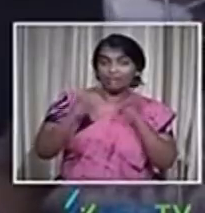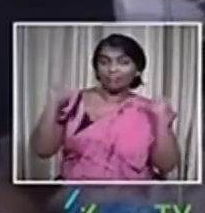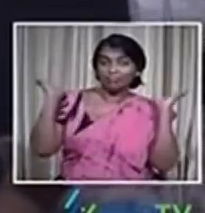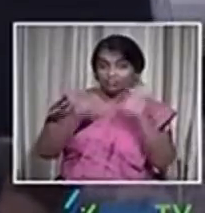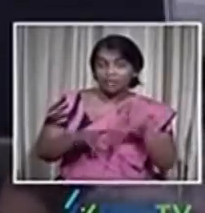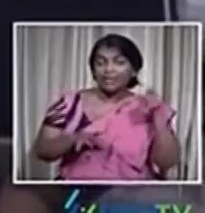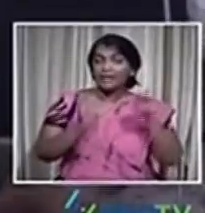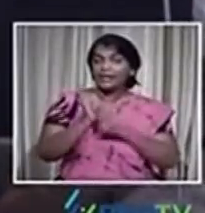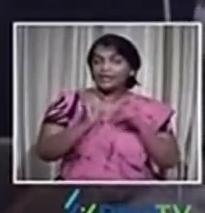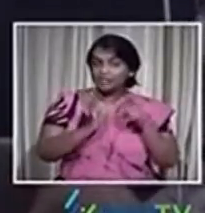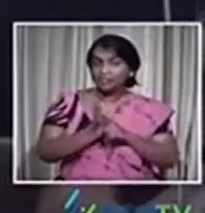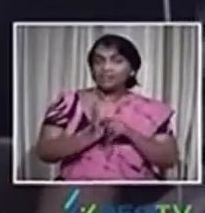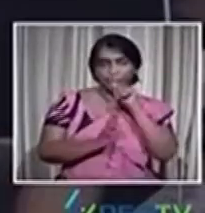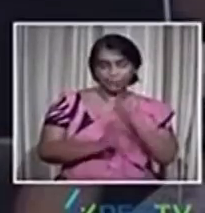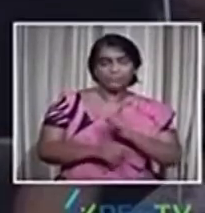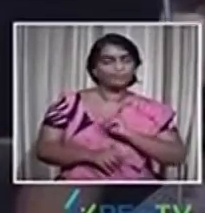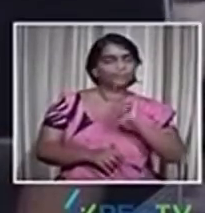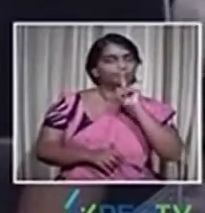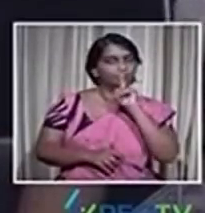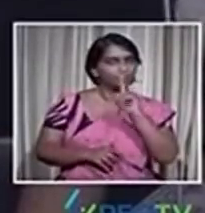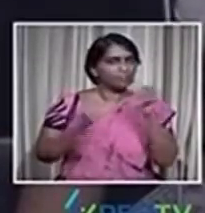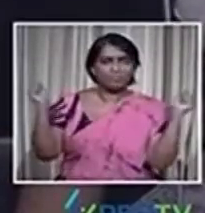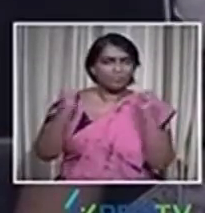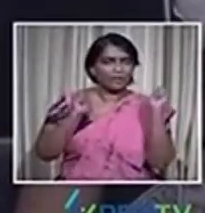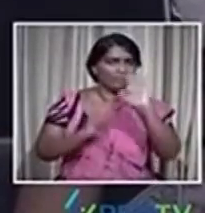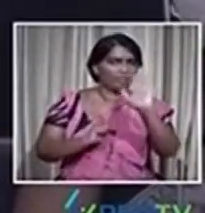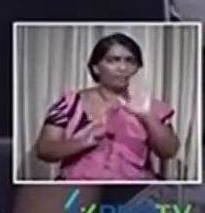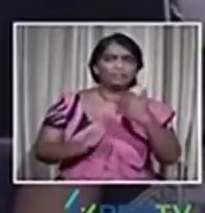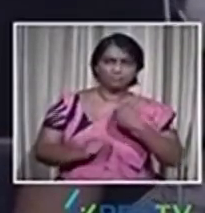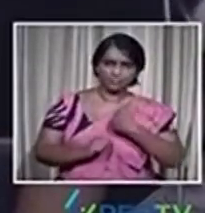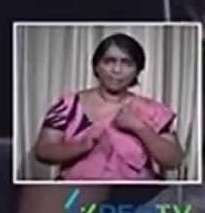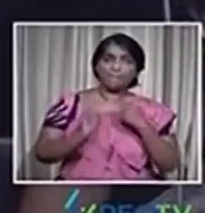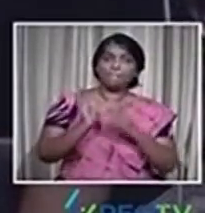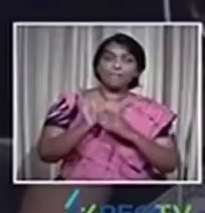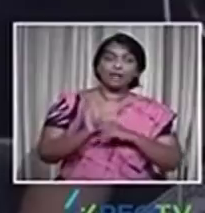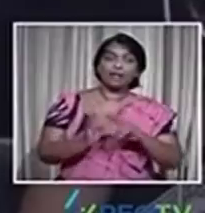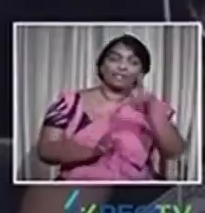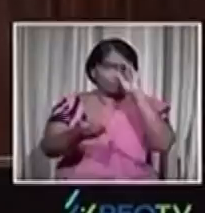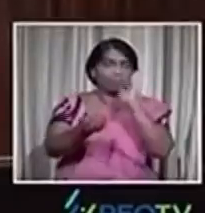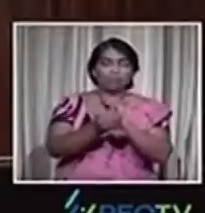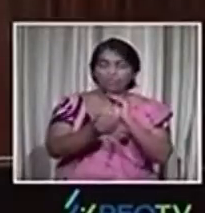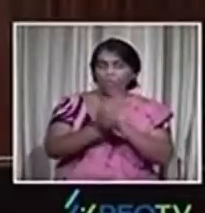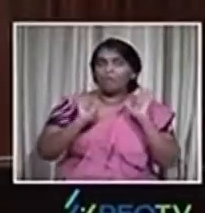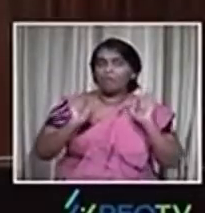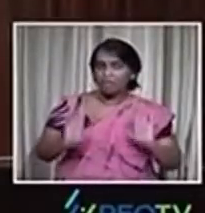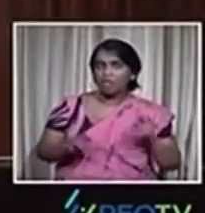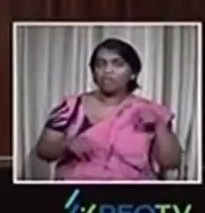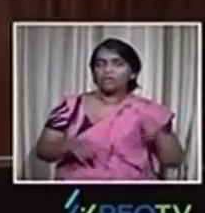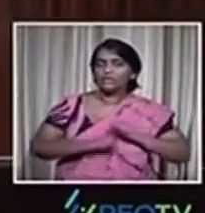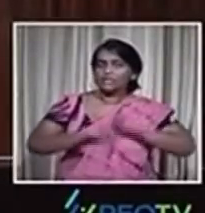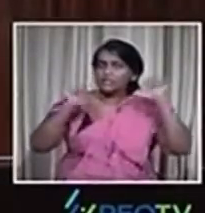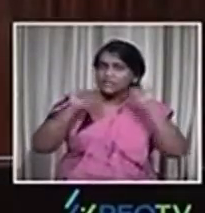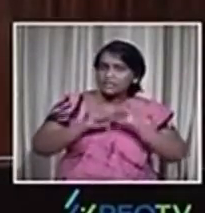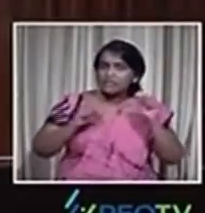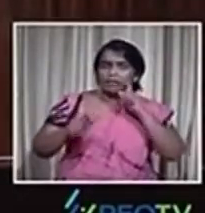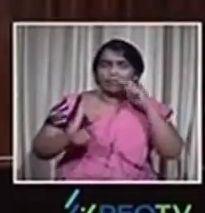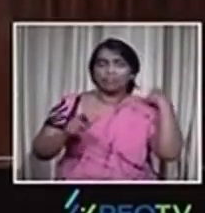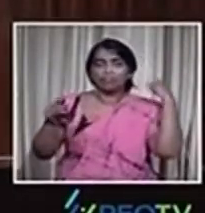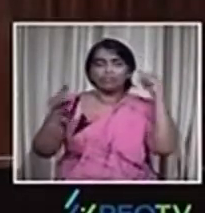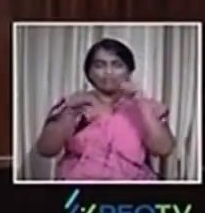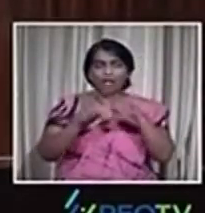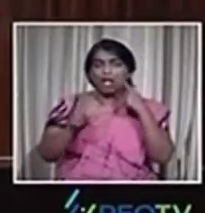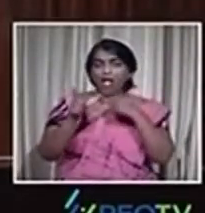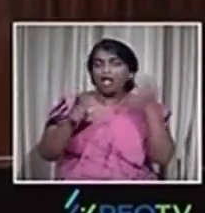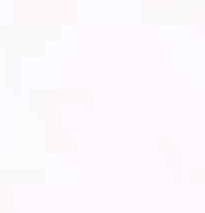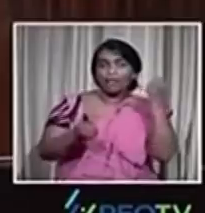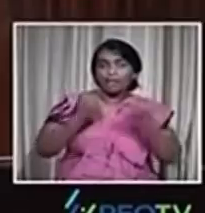නිස්සංක සේනාධිපති ඉතා පැහැදිලිව කිව්වා බය වෙන්න දෙයක් නැහැ මං මිරිහානට 200ක් බැස්සුවා කිව්වා මේ උද්ඝෝෂණ කරුව ළඟට ගිහිල්ලා අනුර